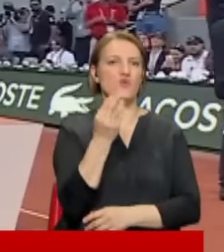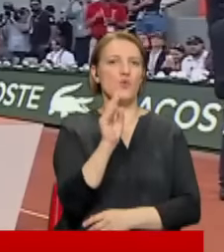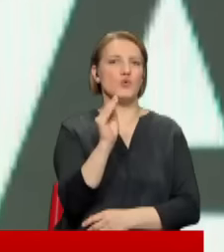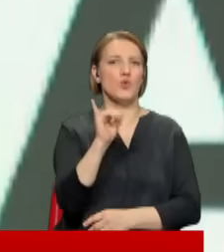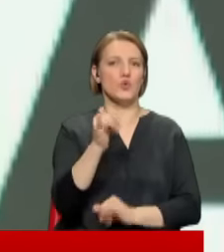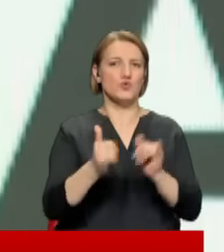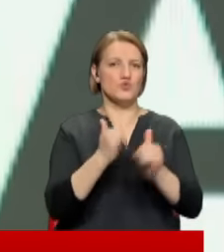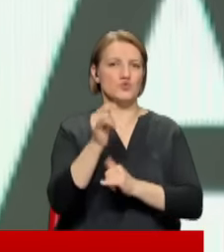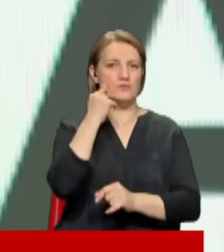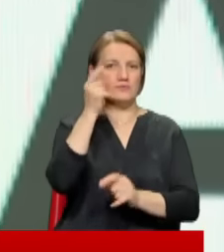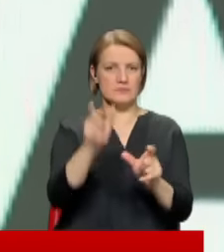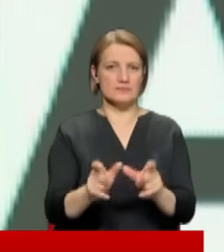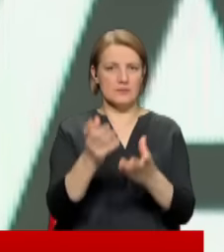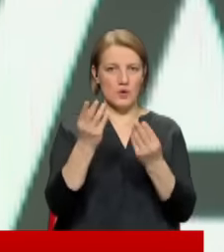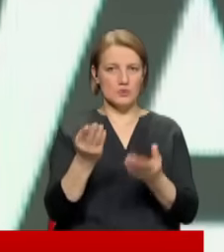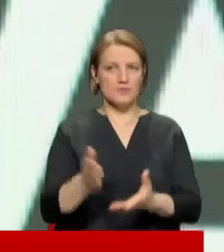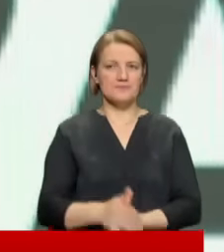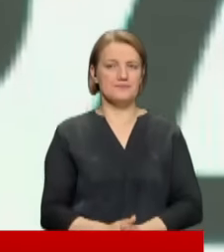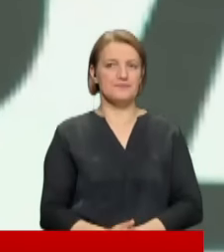oldu.